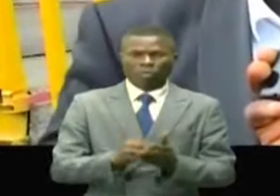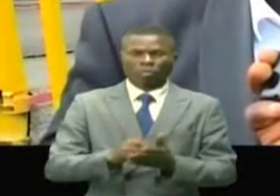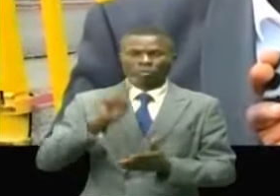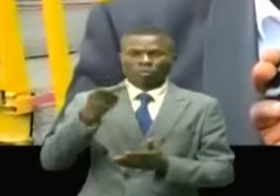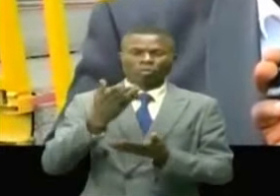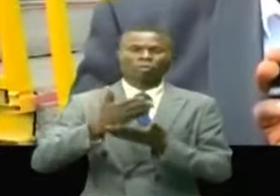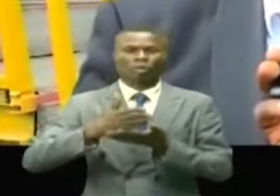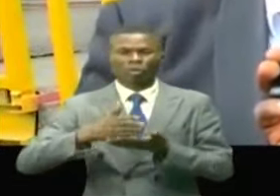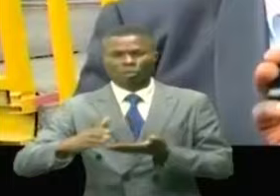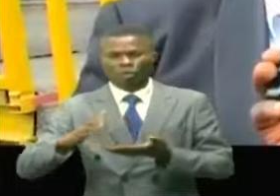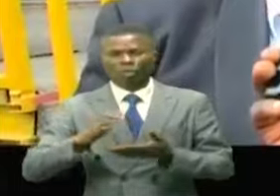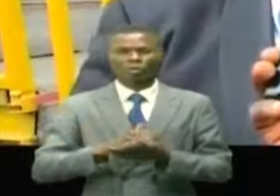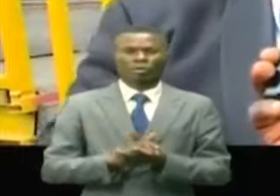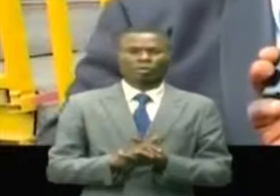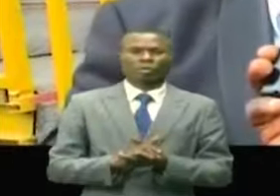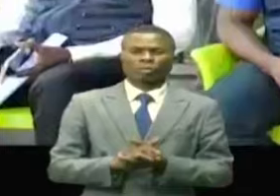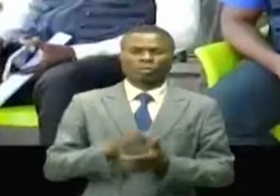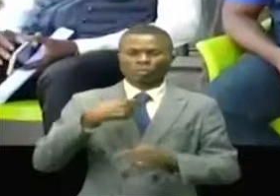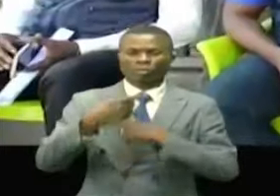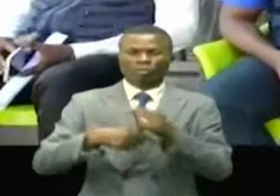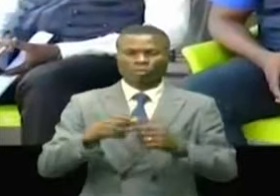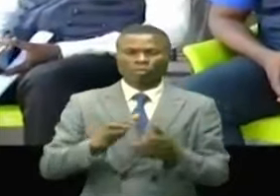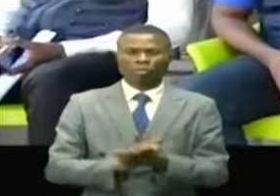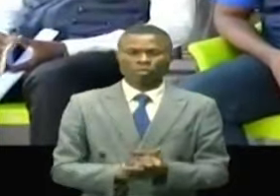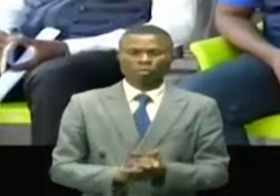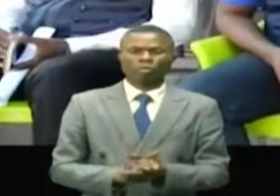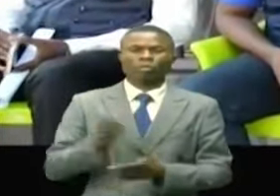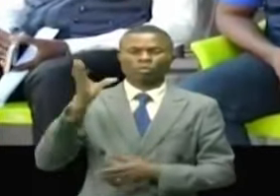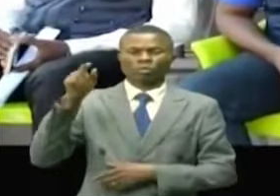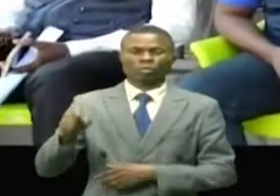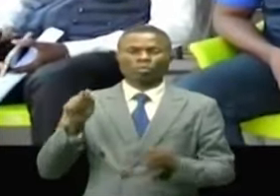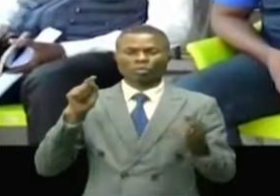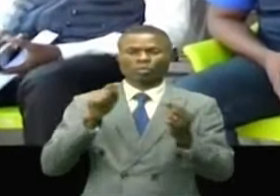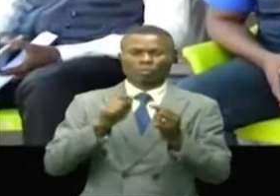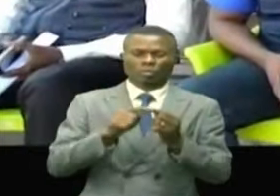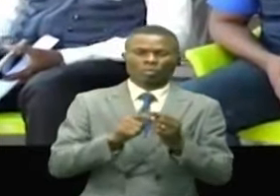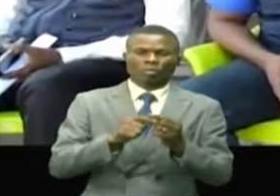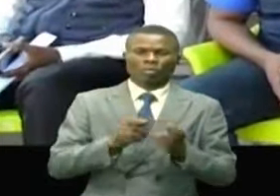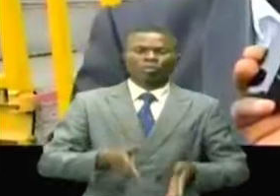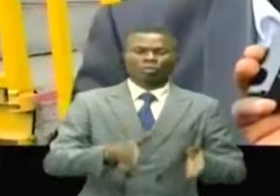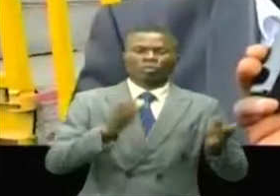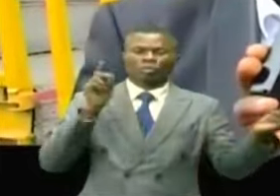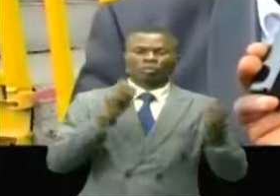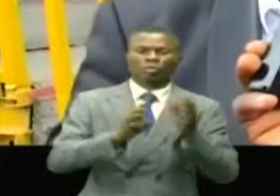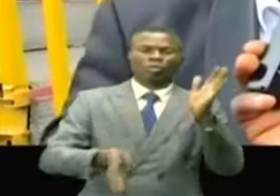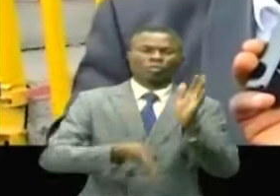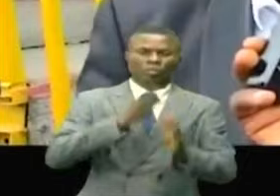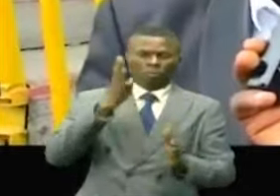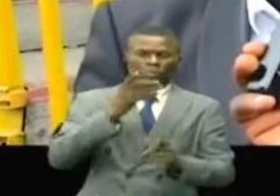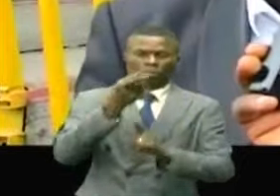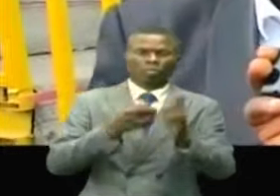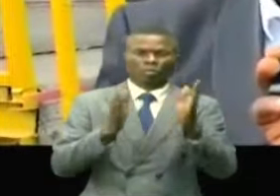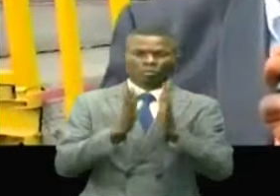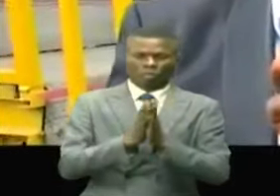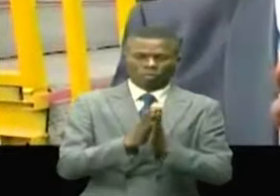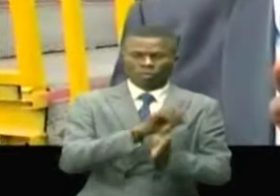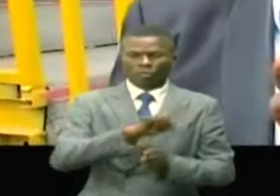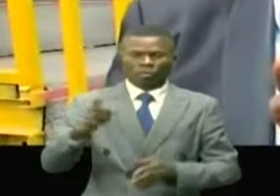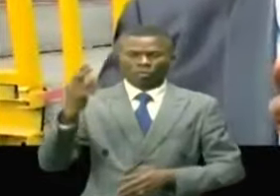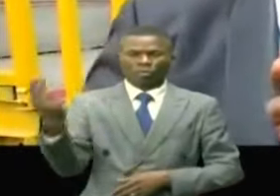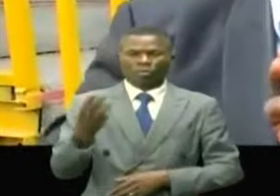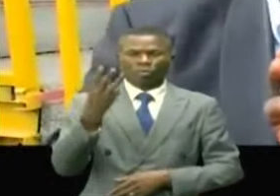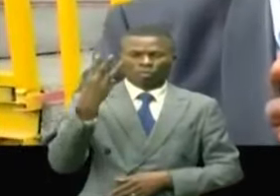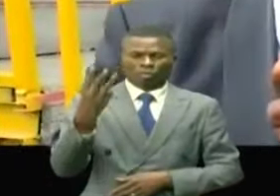round qui part du 14 du 12 pardon au 14 octobre 2023